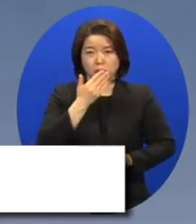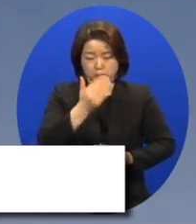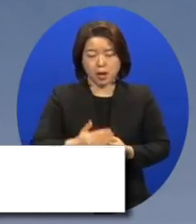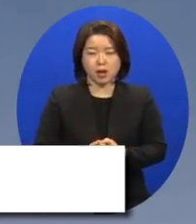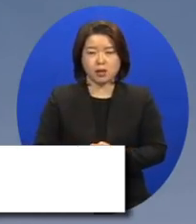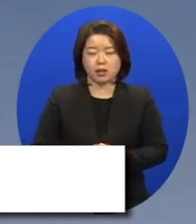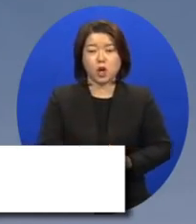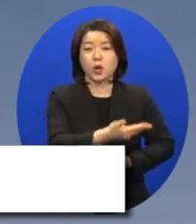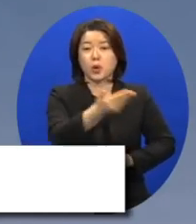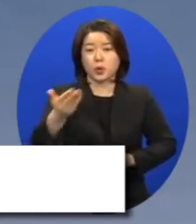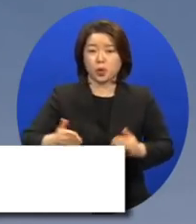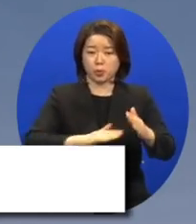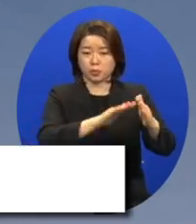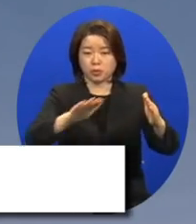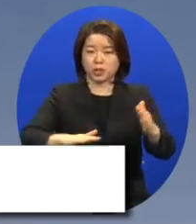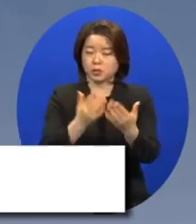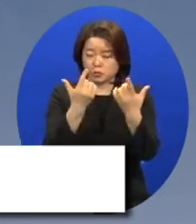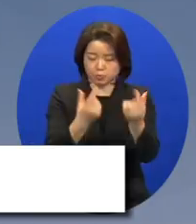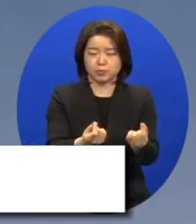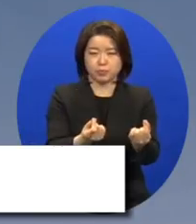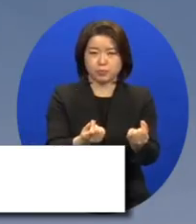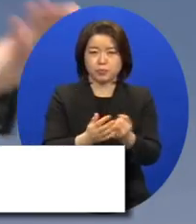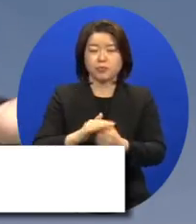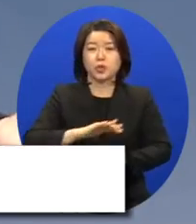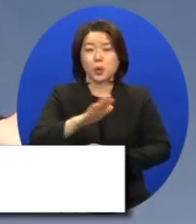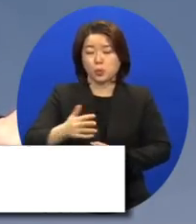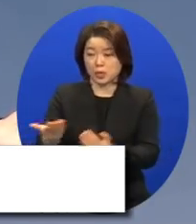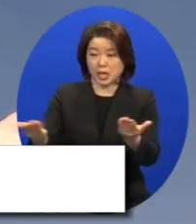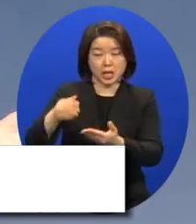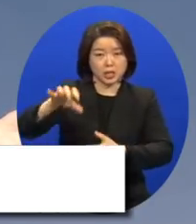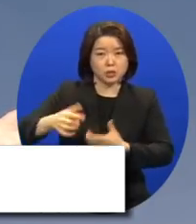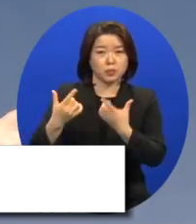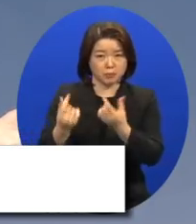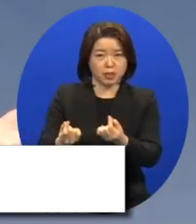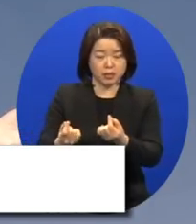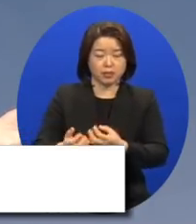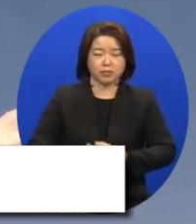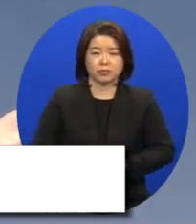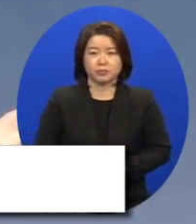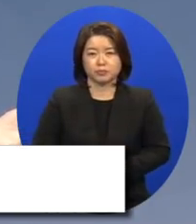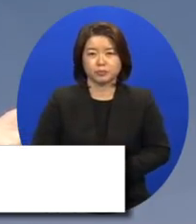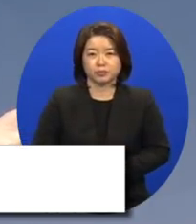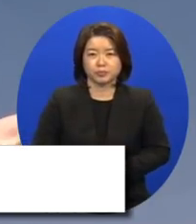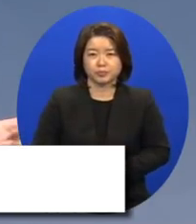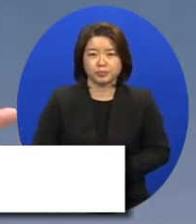여러분의 가정 도 마찬가지가 될 것입니다 우리의 일터 도 그렇게 될 것입니다